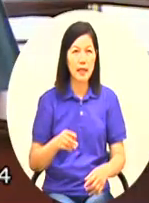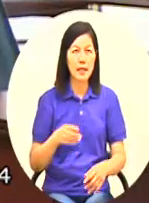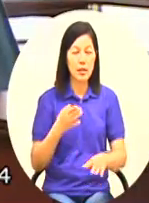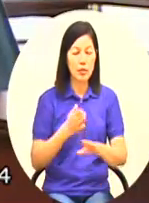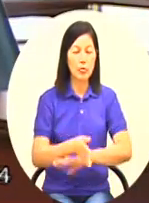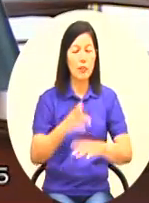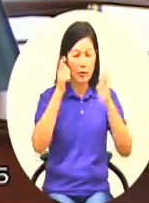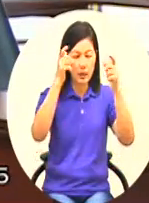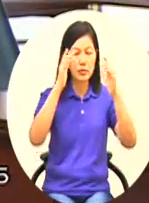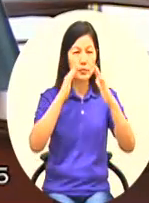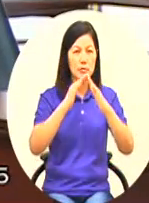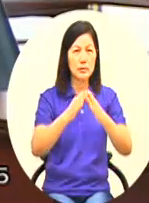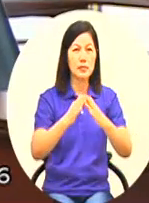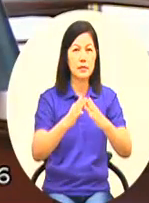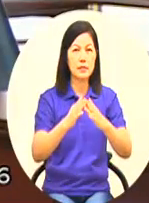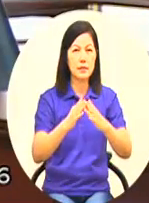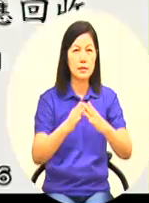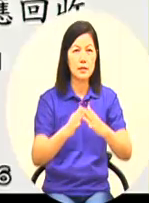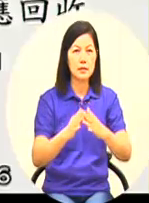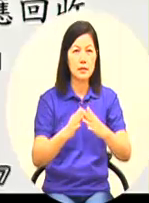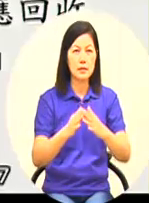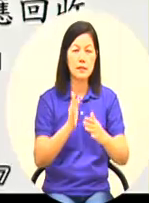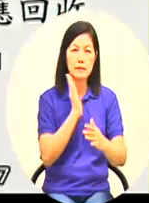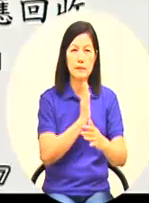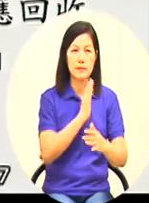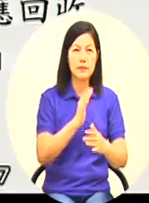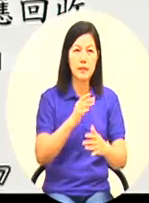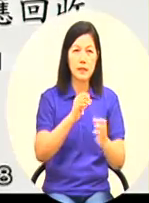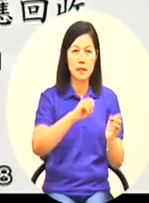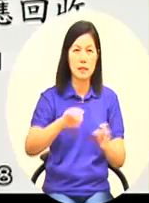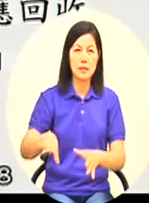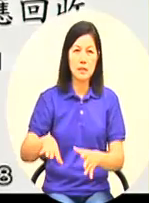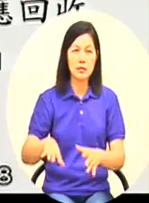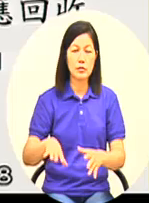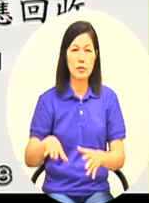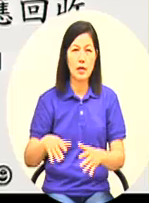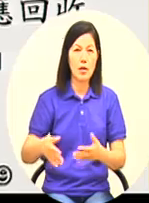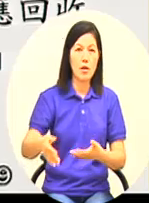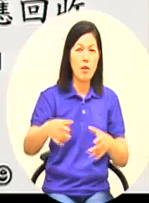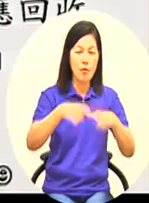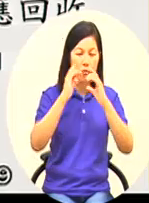高雄市的未来一定规模应收收废弃物回收站管理办法，